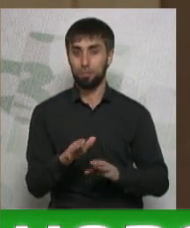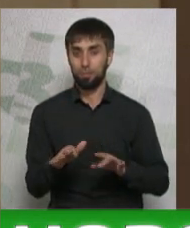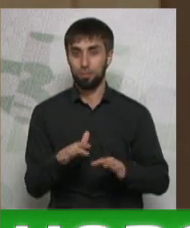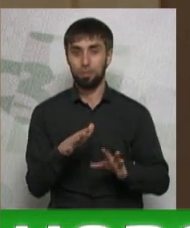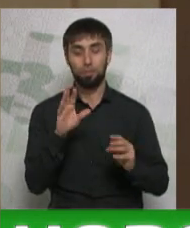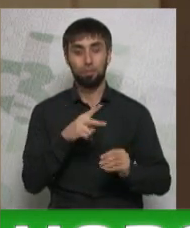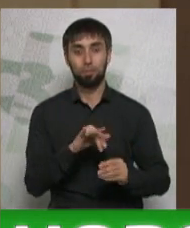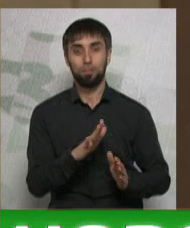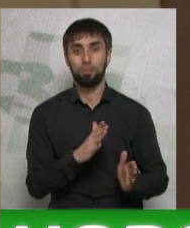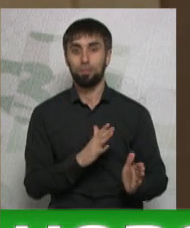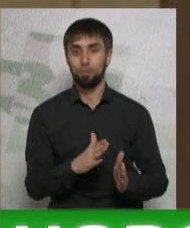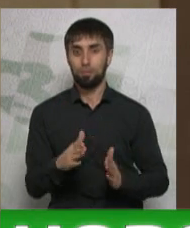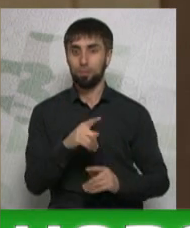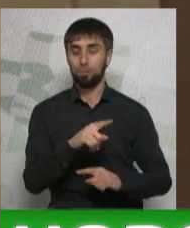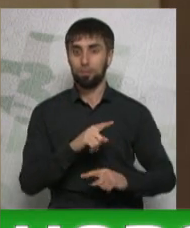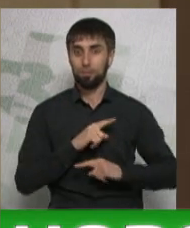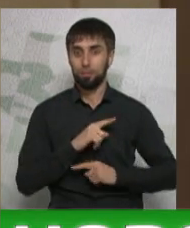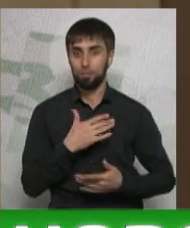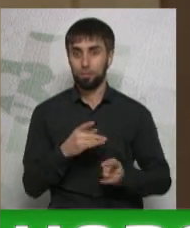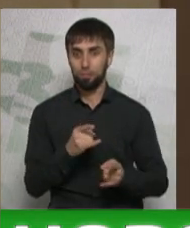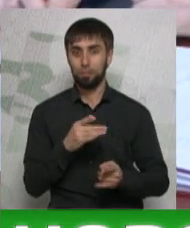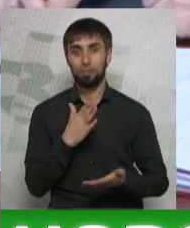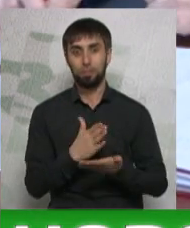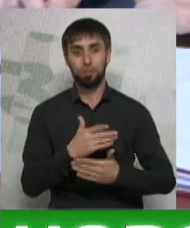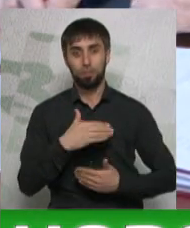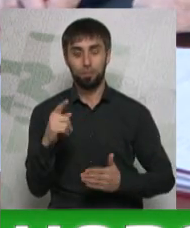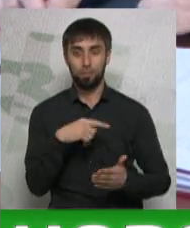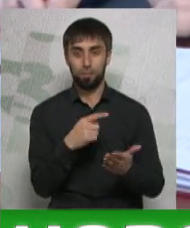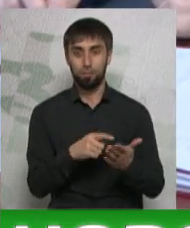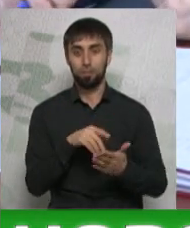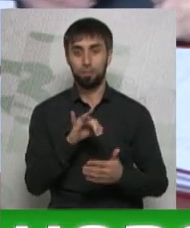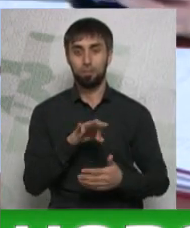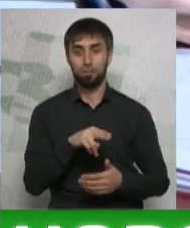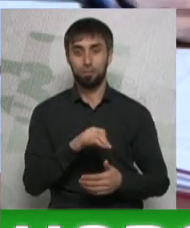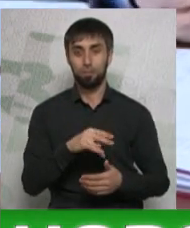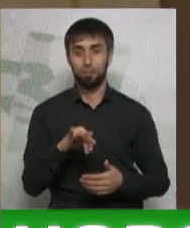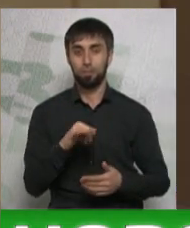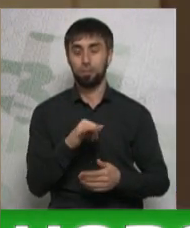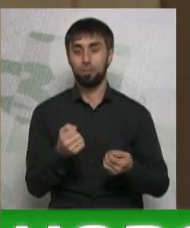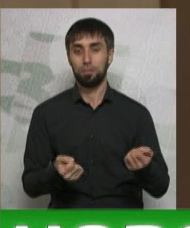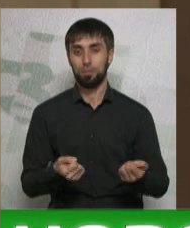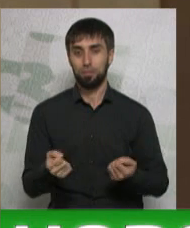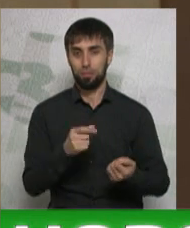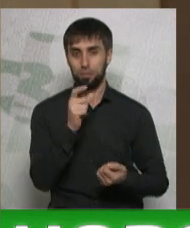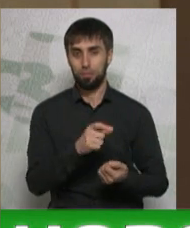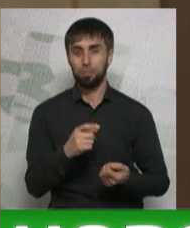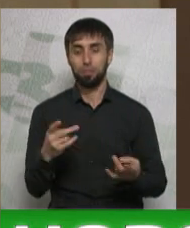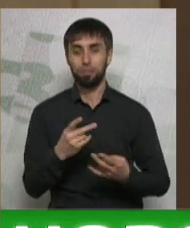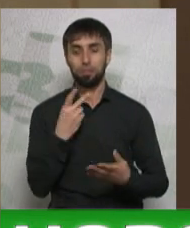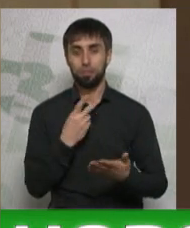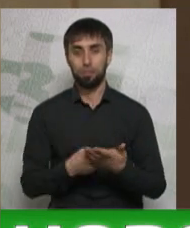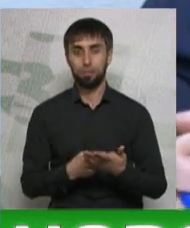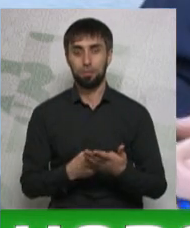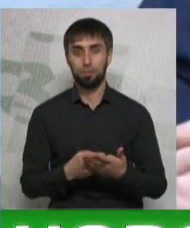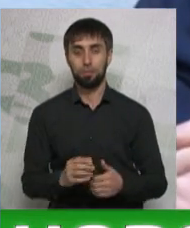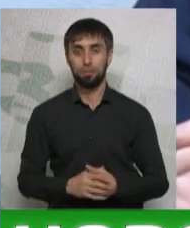ли в порядке, доехали, не доехали, в автобусе есть, нет. И определите водителей. Поэтому это надо посмотреть все